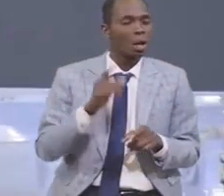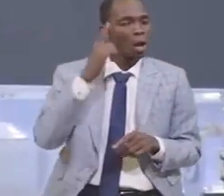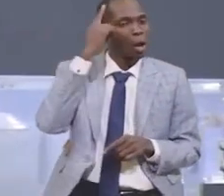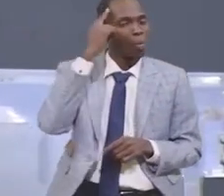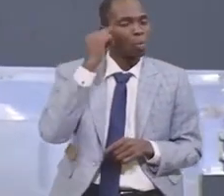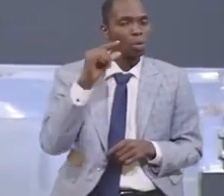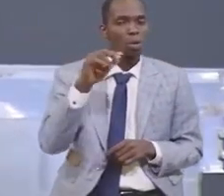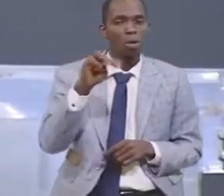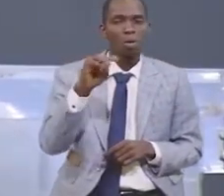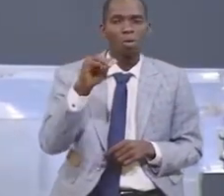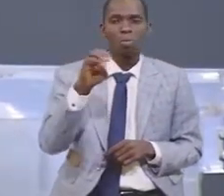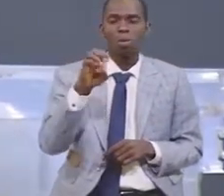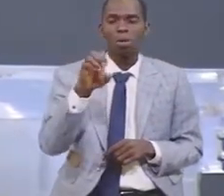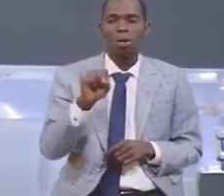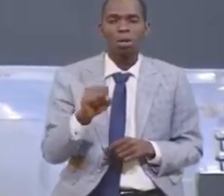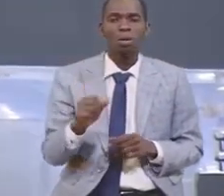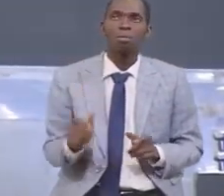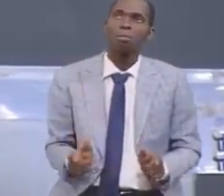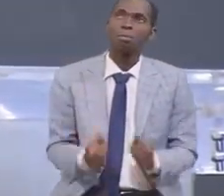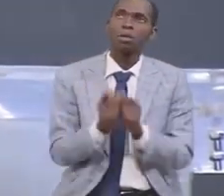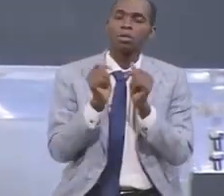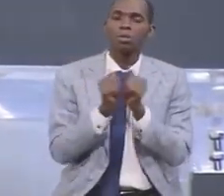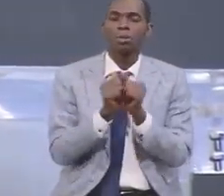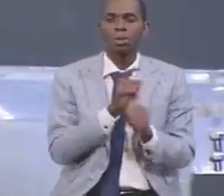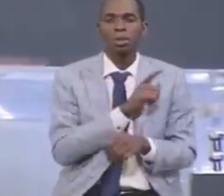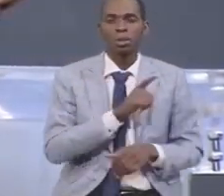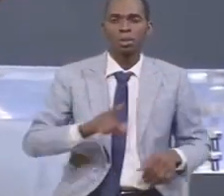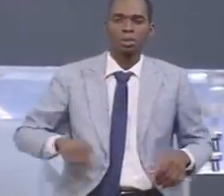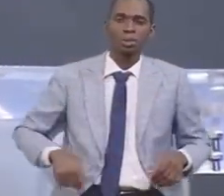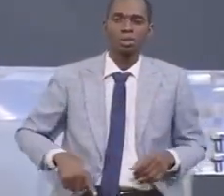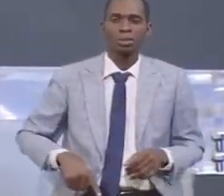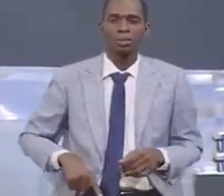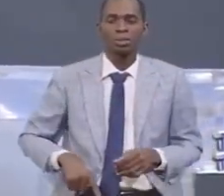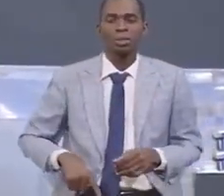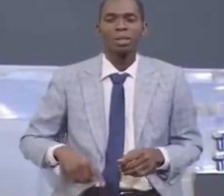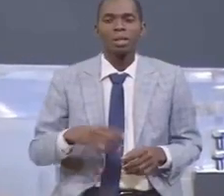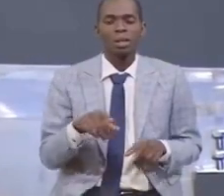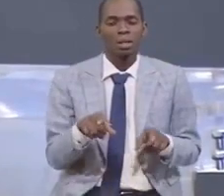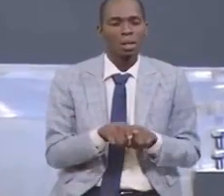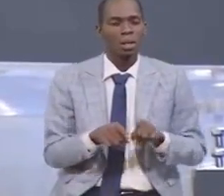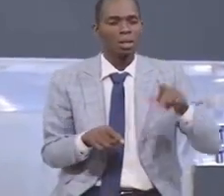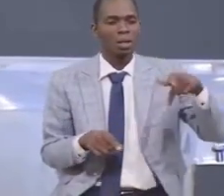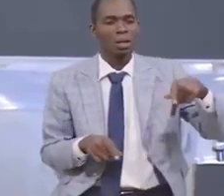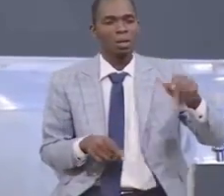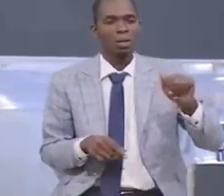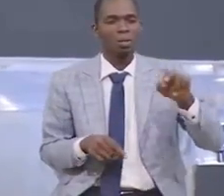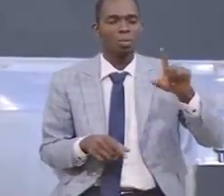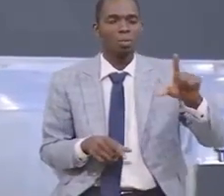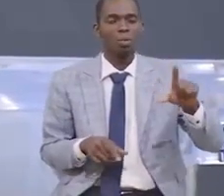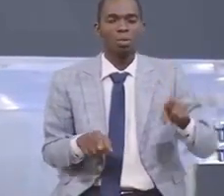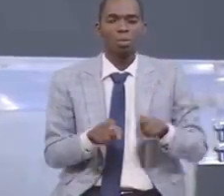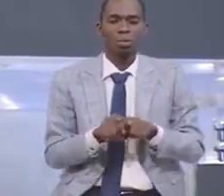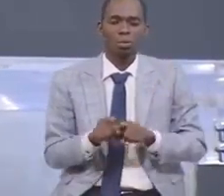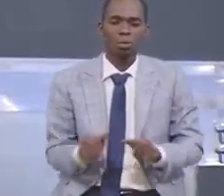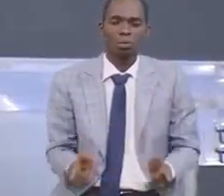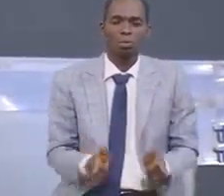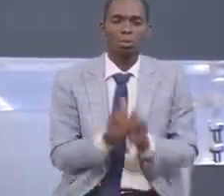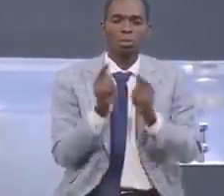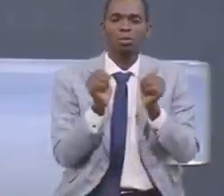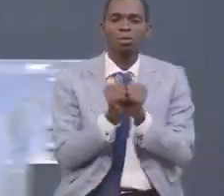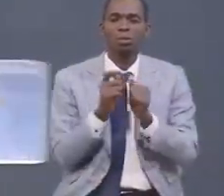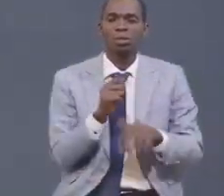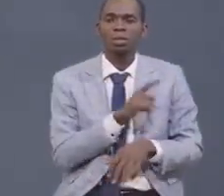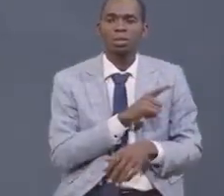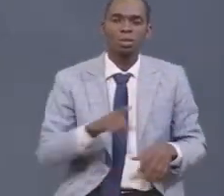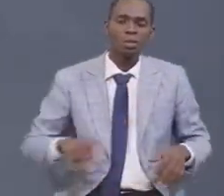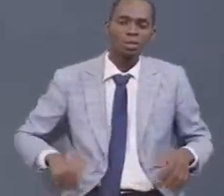an encounter with the Lord. ఆ విధంగా మోషే దేవునితో అనుసంధానమయ్యాడు. Like Paul had an encounter with the Lord. ఆ విధంగా పౌలు